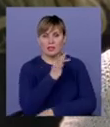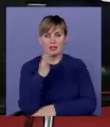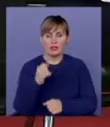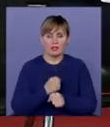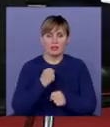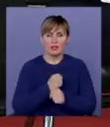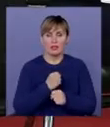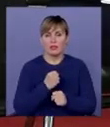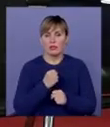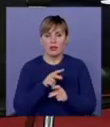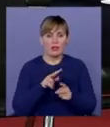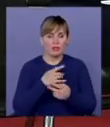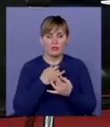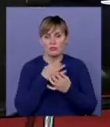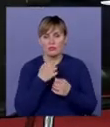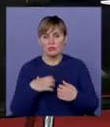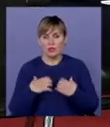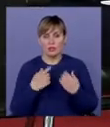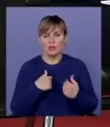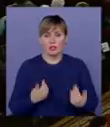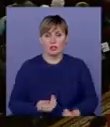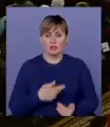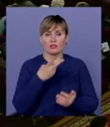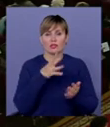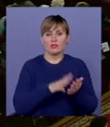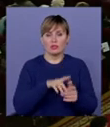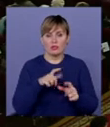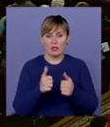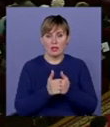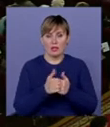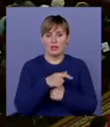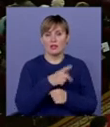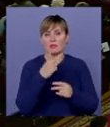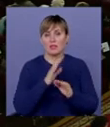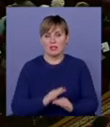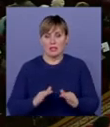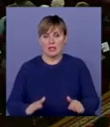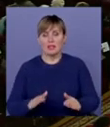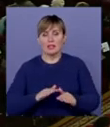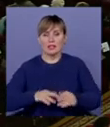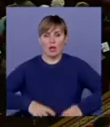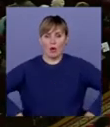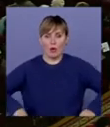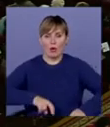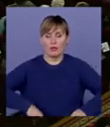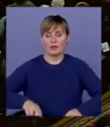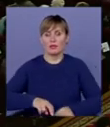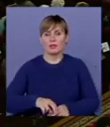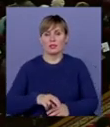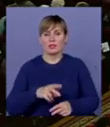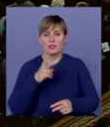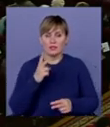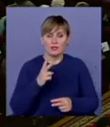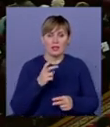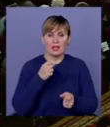производится отвратительно. Я живу напротив 29-й школы, там школа, два садика рядом, дети ходят, да? Два